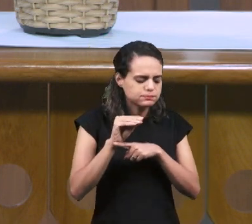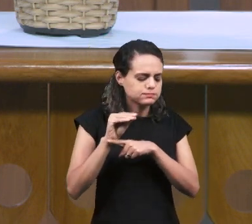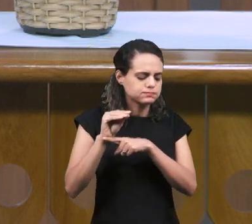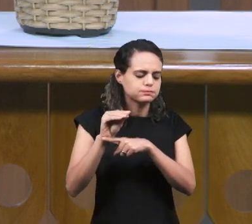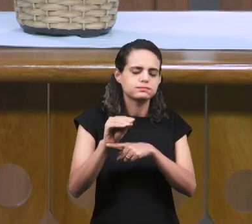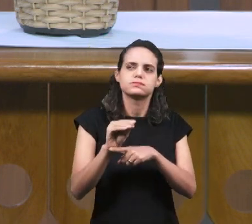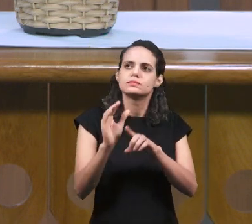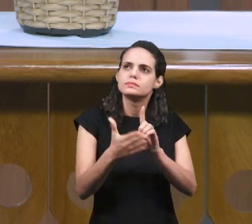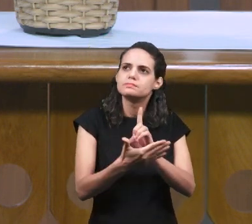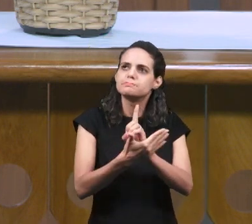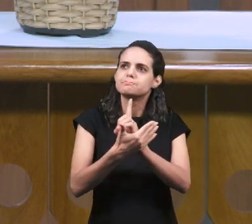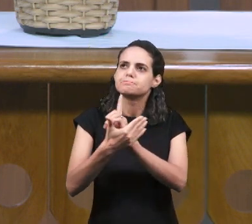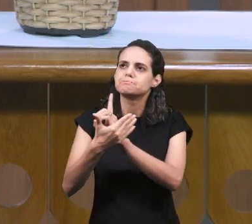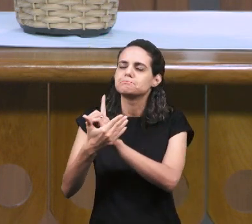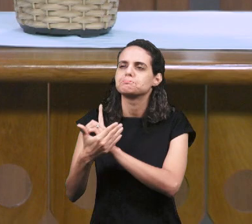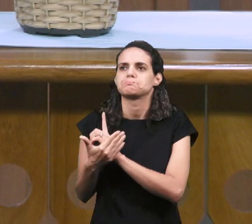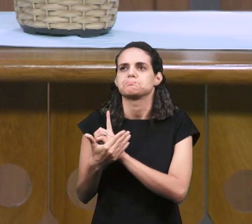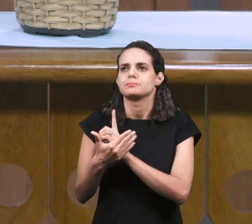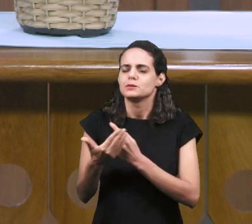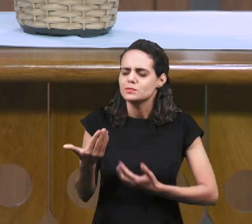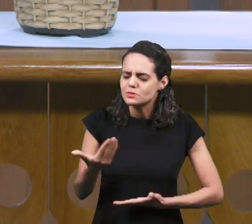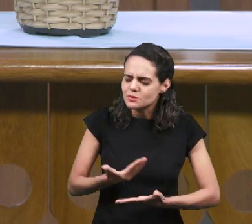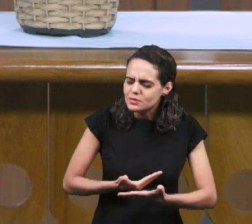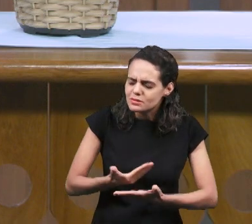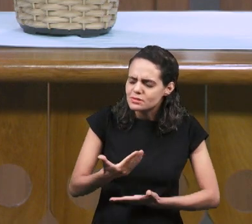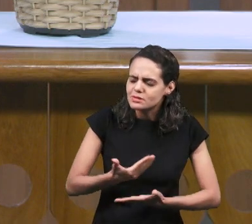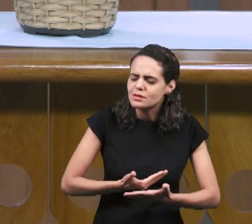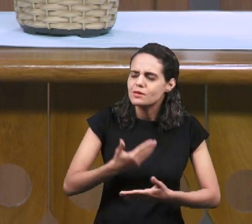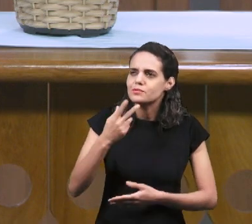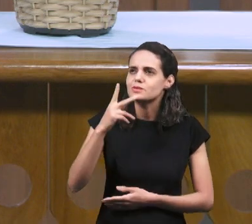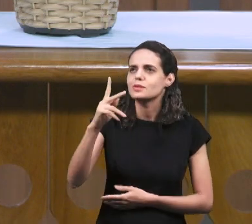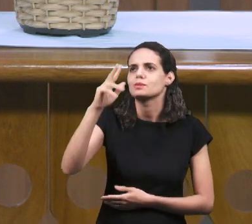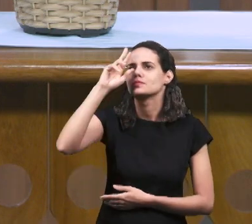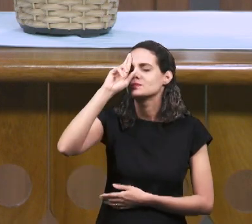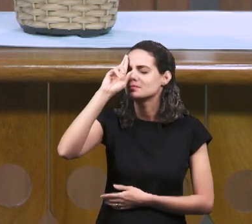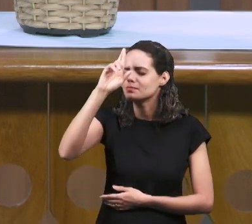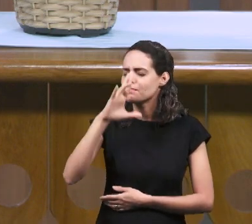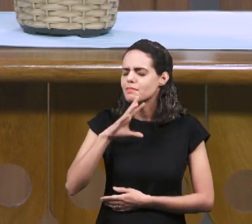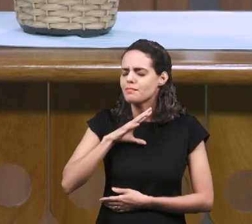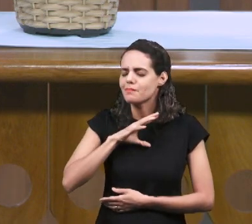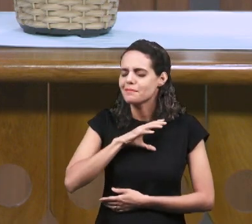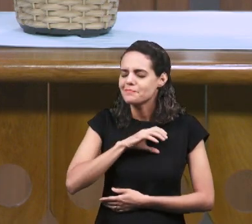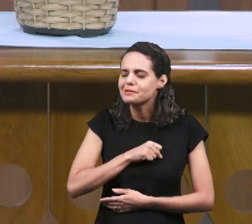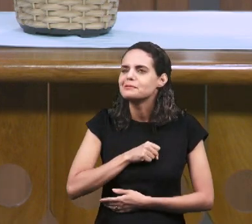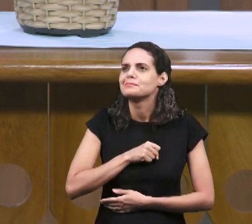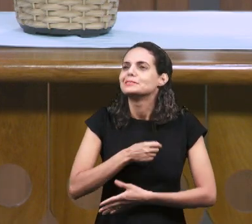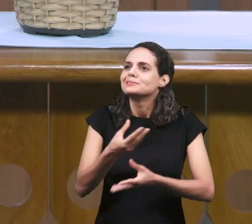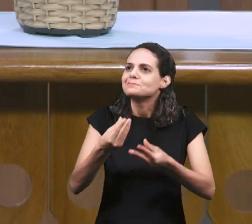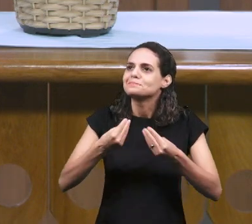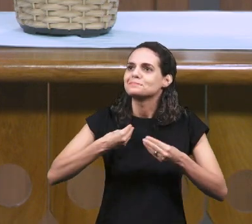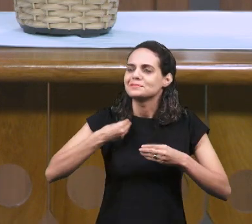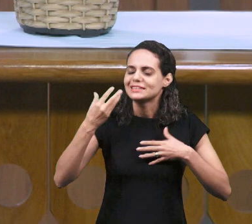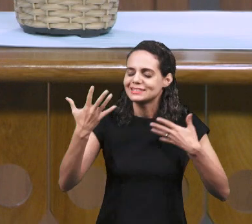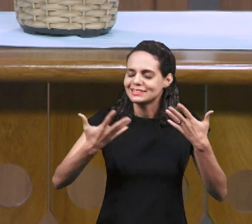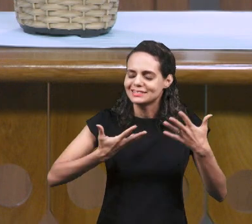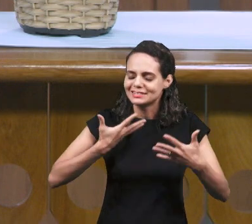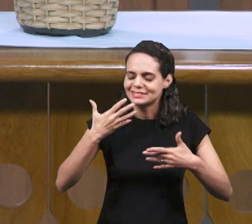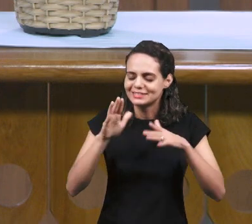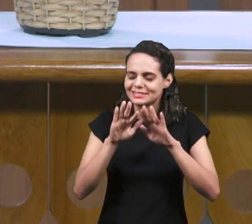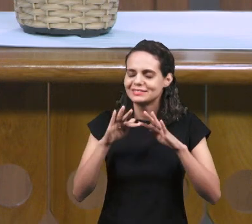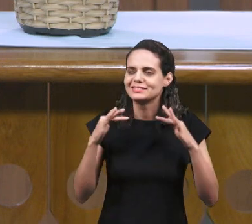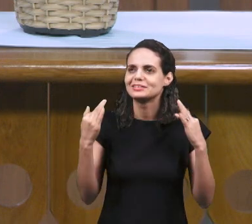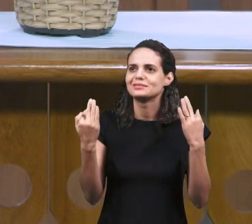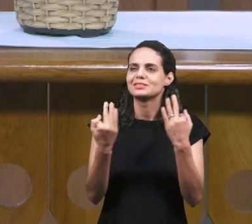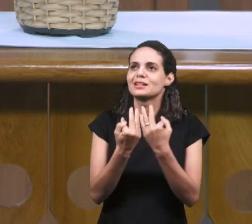garder, préserver ces enfants qui t'appartiennent, tu les aimes, et qui apporte tellement de joie à nous,